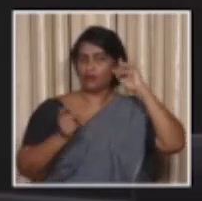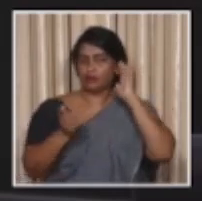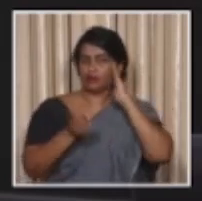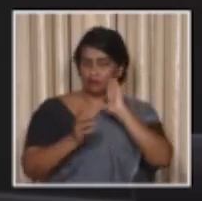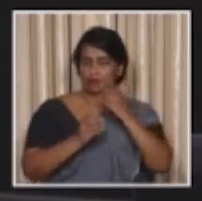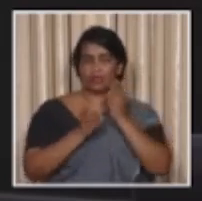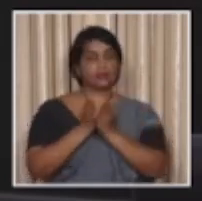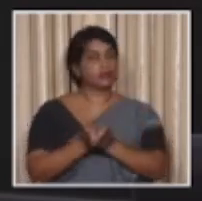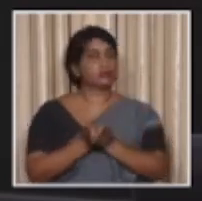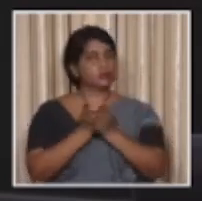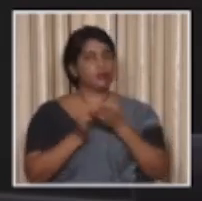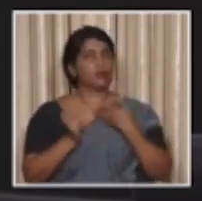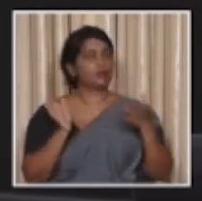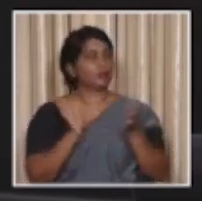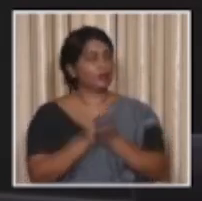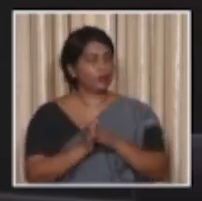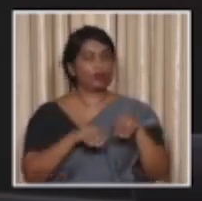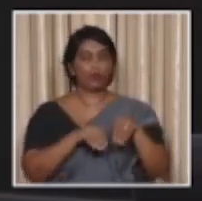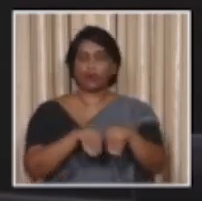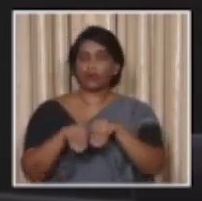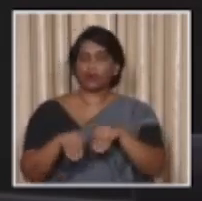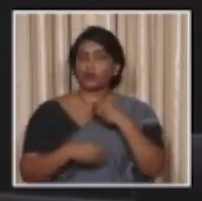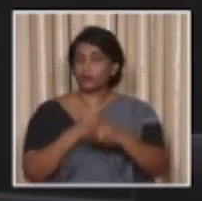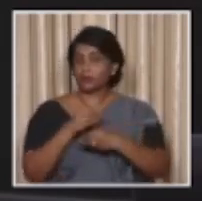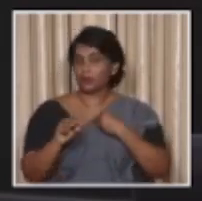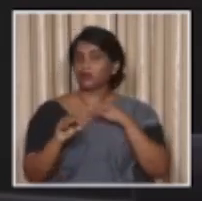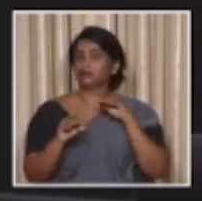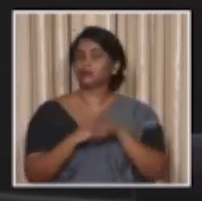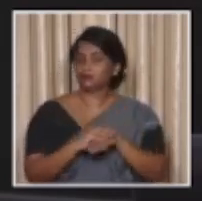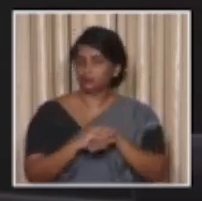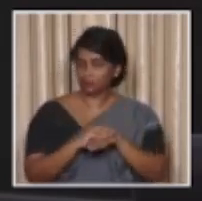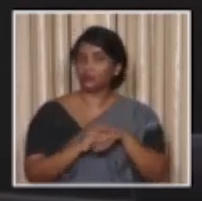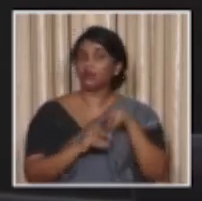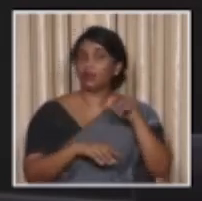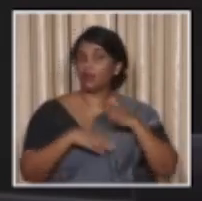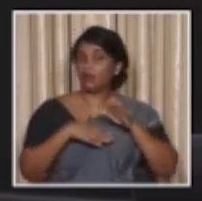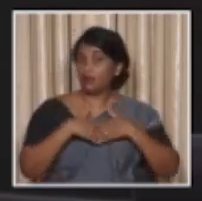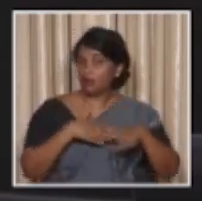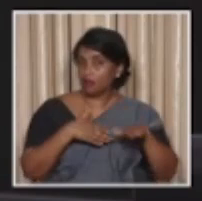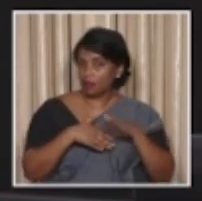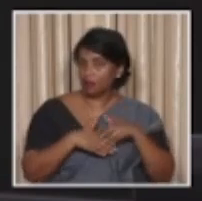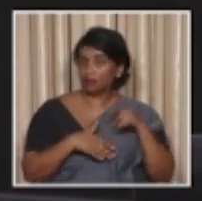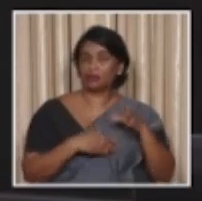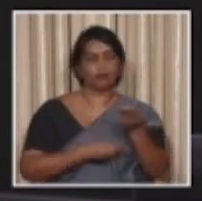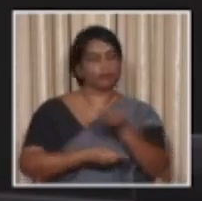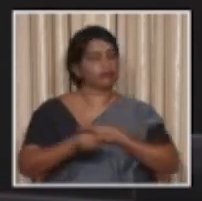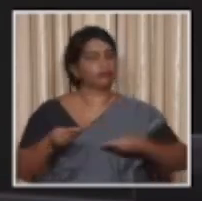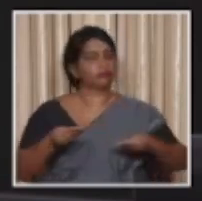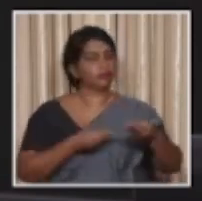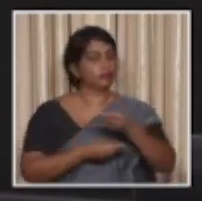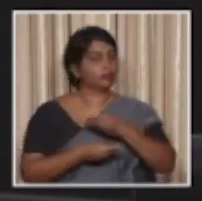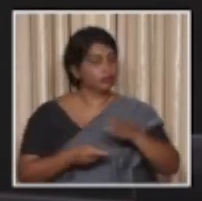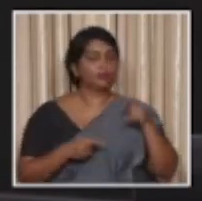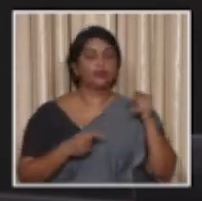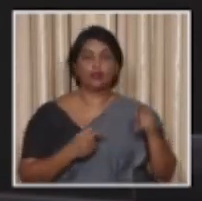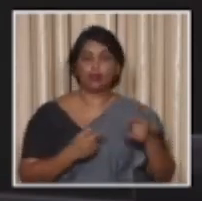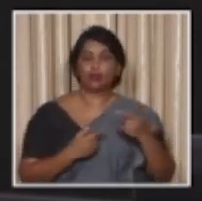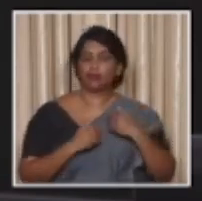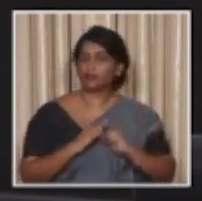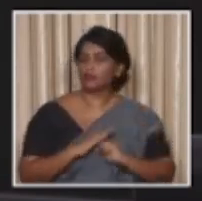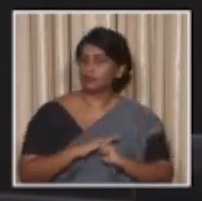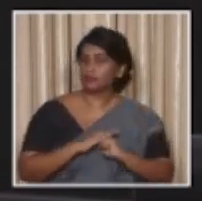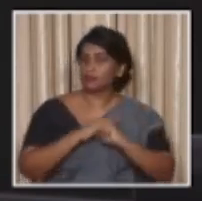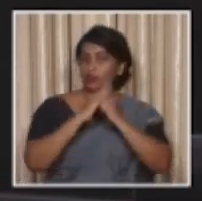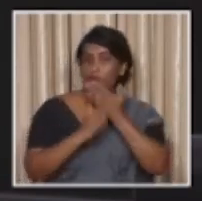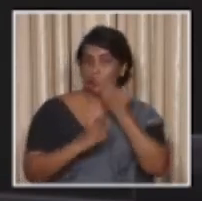ස්වභාවික සම්පත් එක්ක කෘෂි කර්මාන්තයේ නිරත වෙලා තියෙන ඒ අත්දැකීම් හුවමාරු කරගන්නට අපිට ප්‍රවර්ධනය